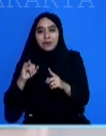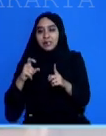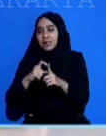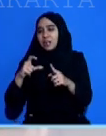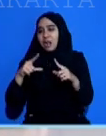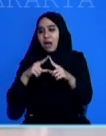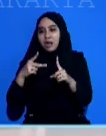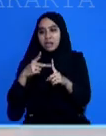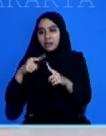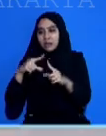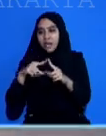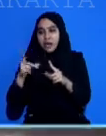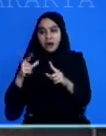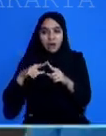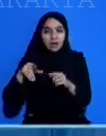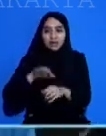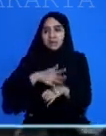Panjatan, Kulon Progo.